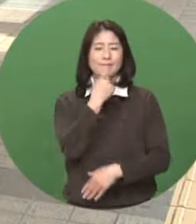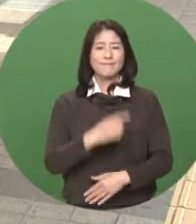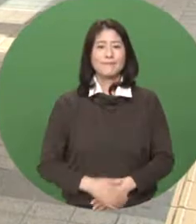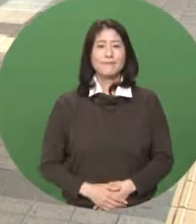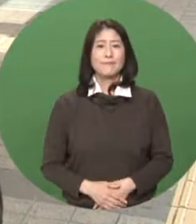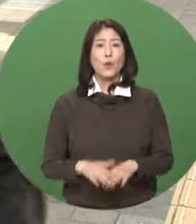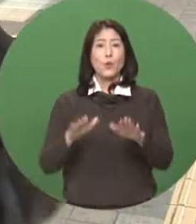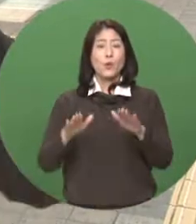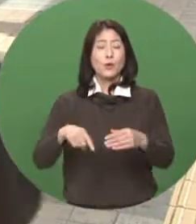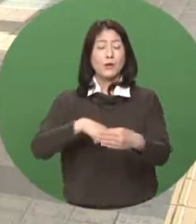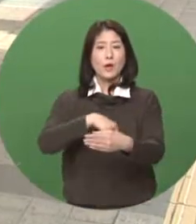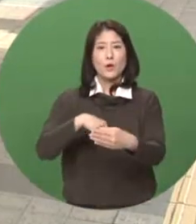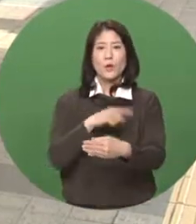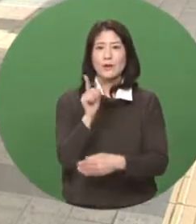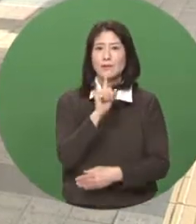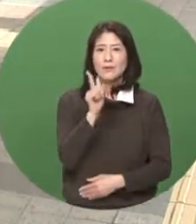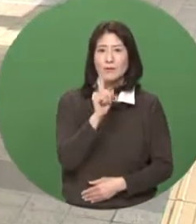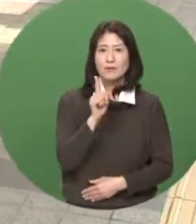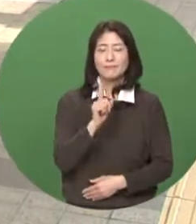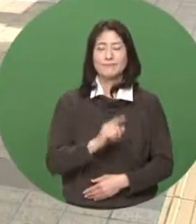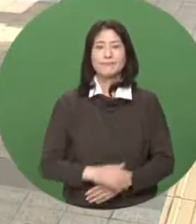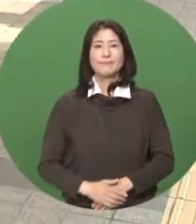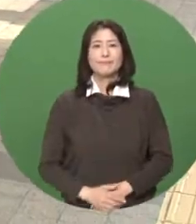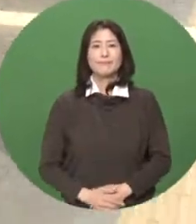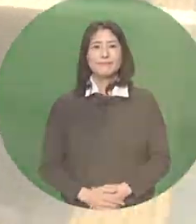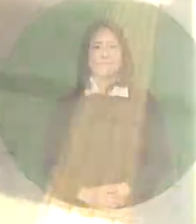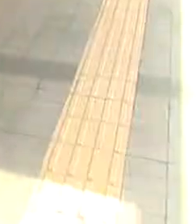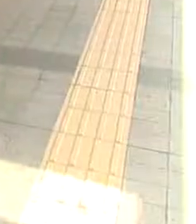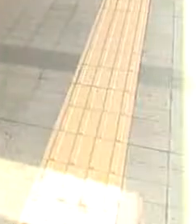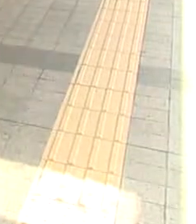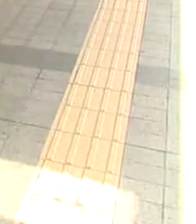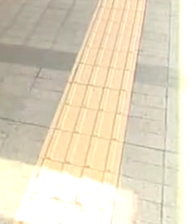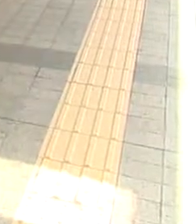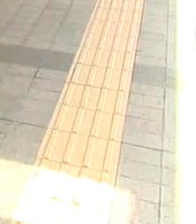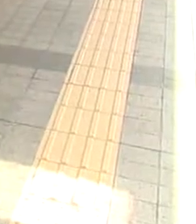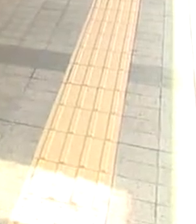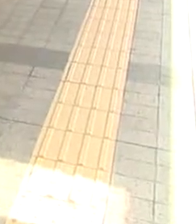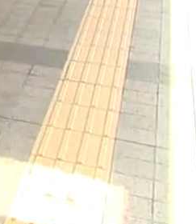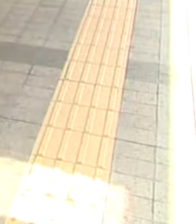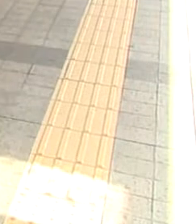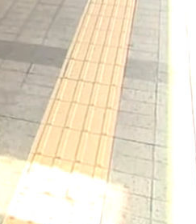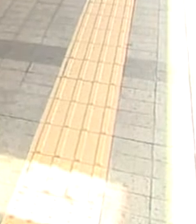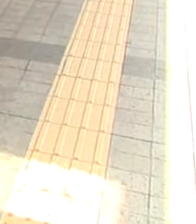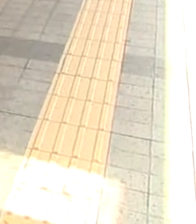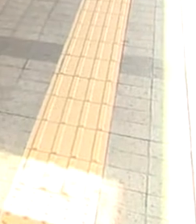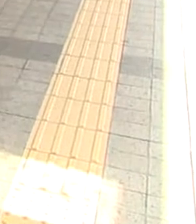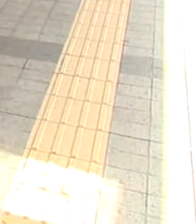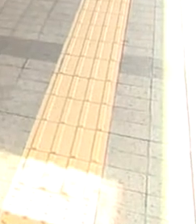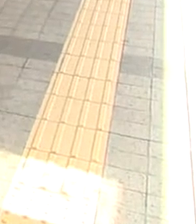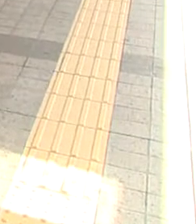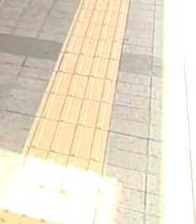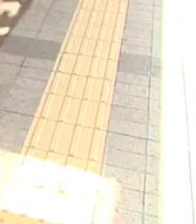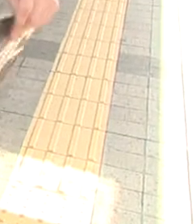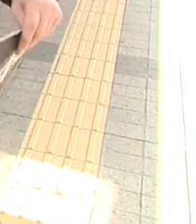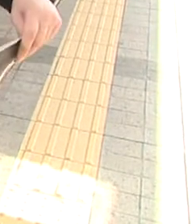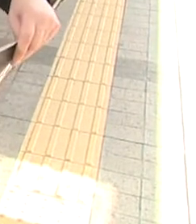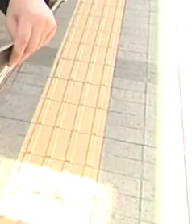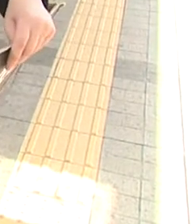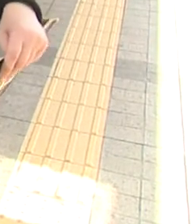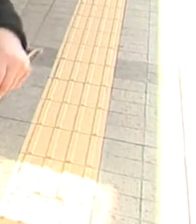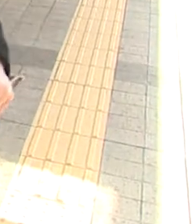あ今回のミッションは何でしょうか。来ましたよ司令袋。今日のミッションはこ